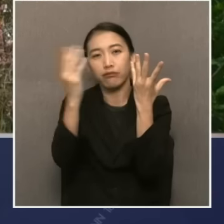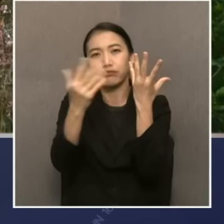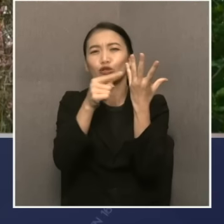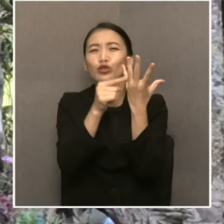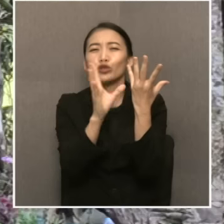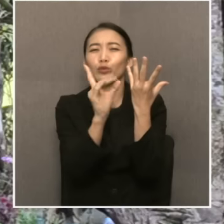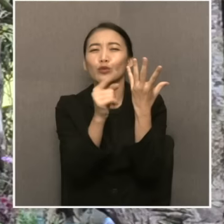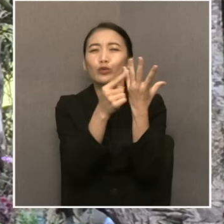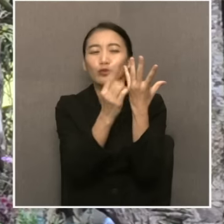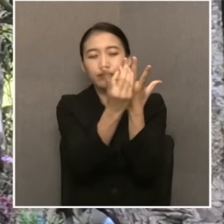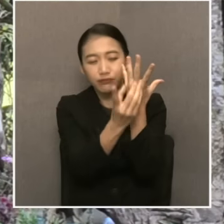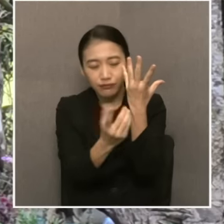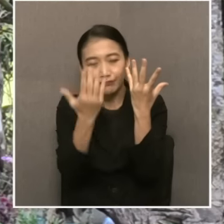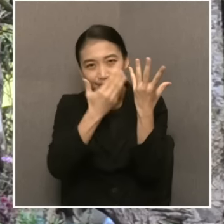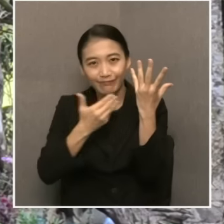งค่ะ